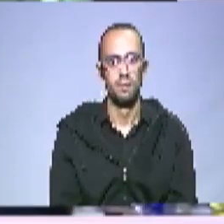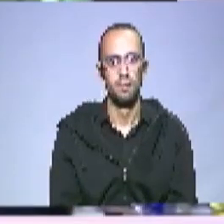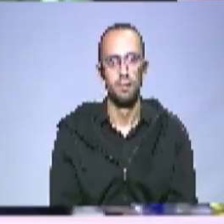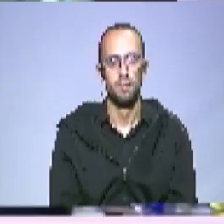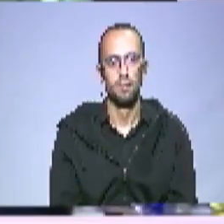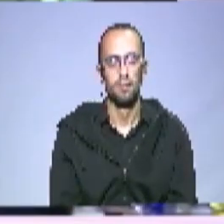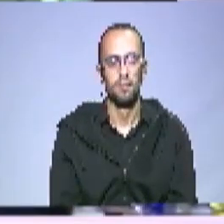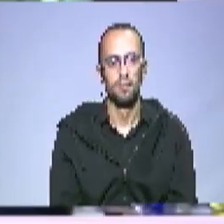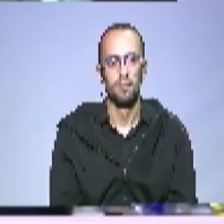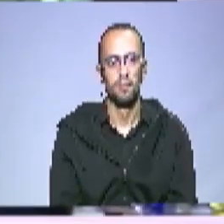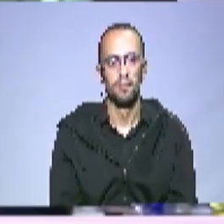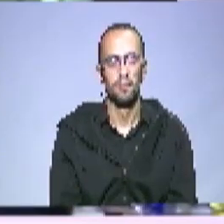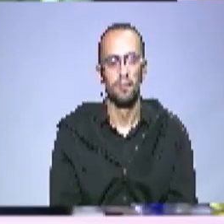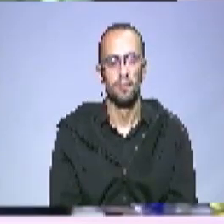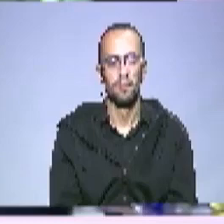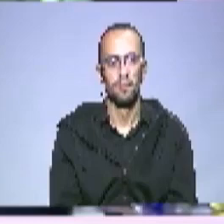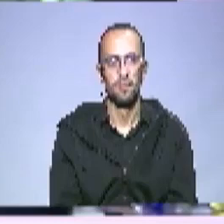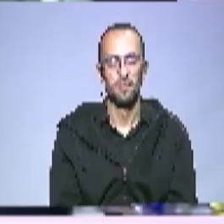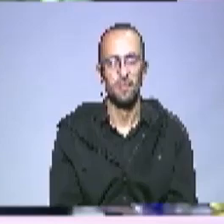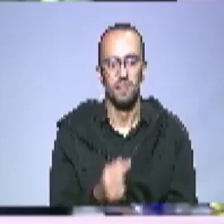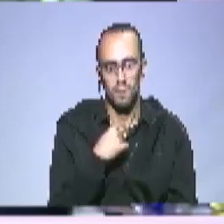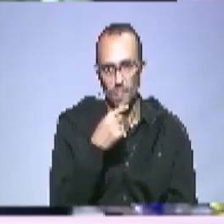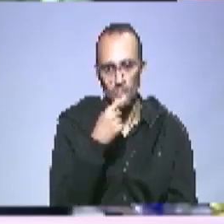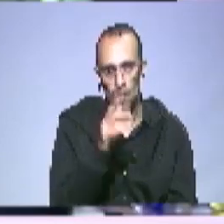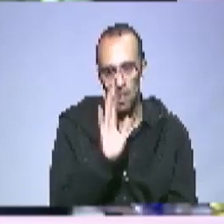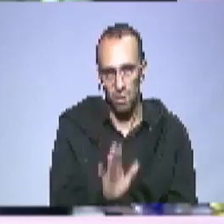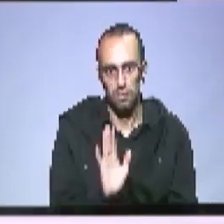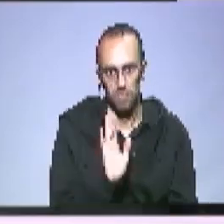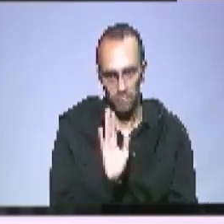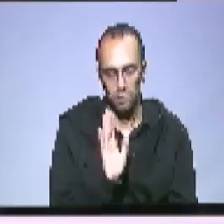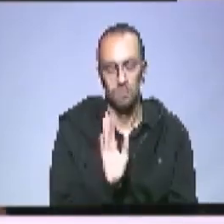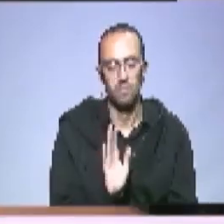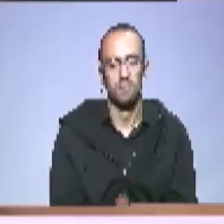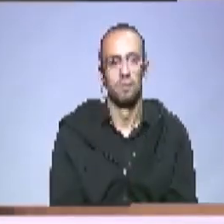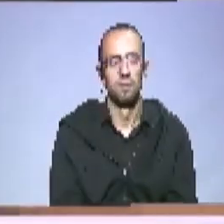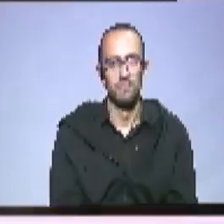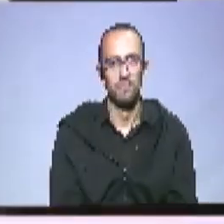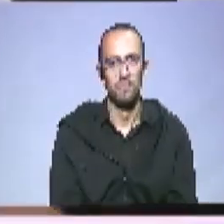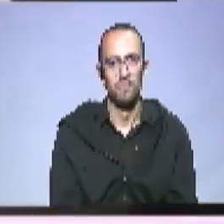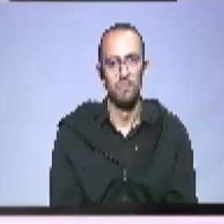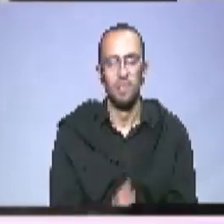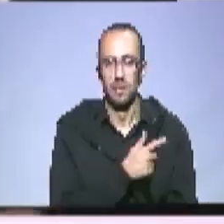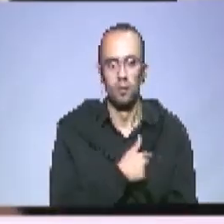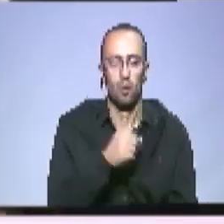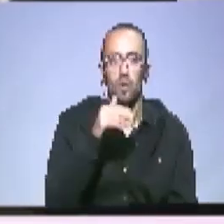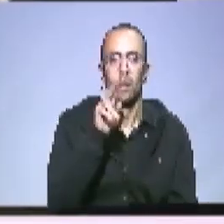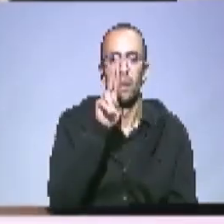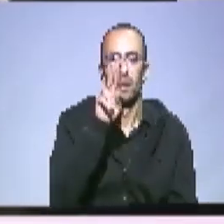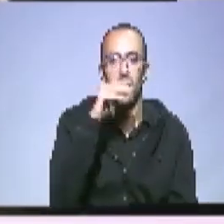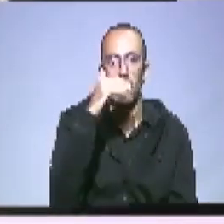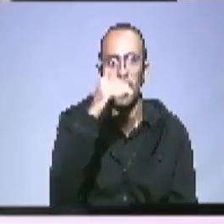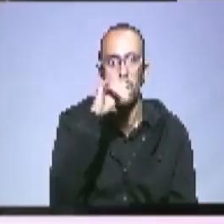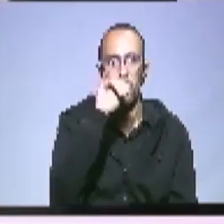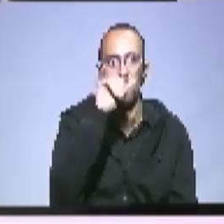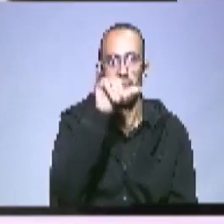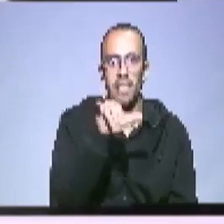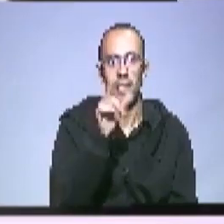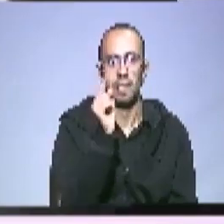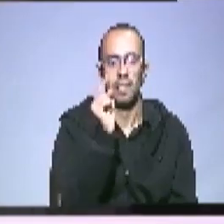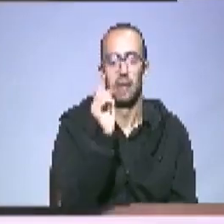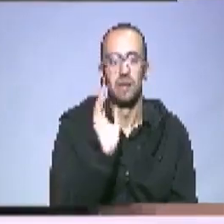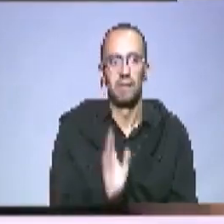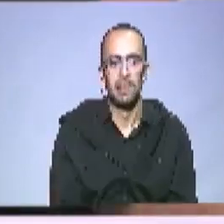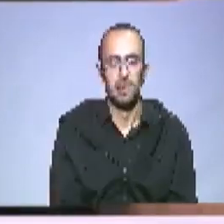نخمرها يعني. احنا بنقول عليها كده ان احنا بنخمرها يعني. ايوه ده ليه؟ مش عارف تجاوب عليا،